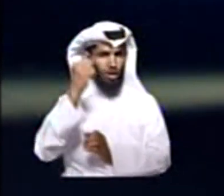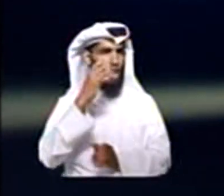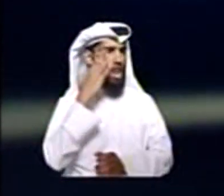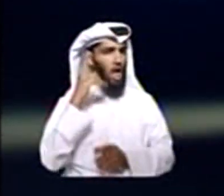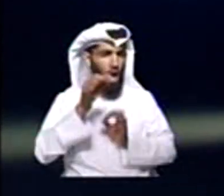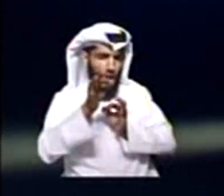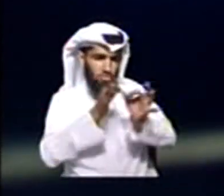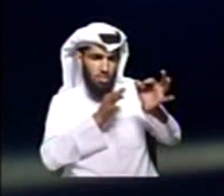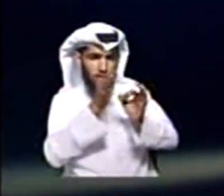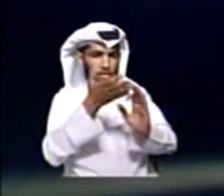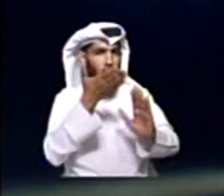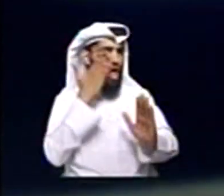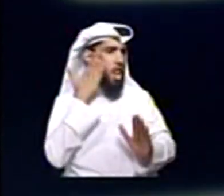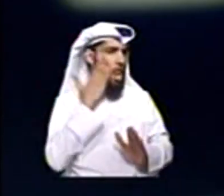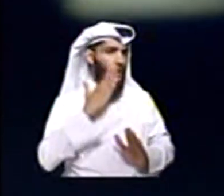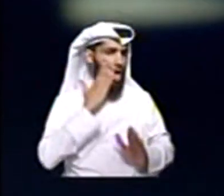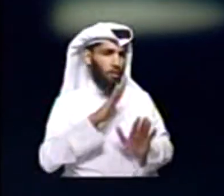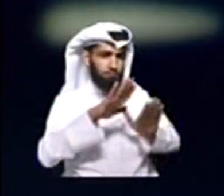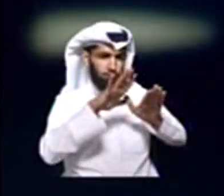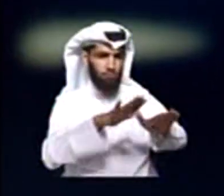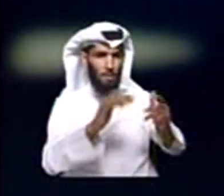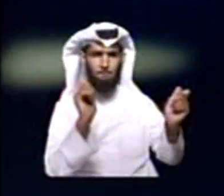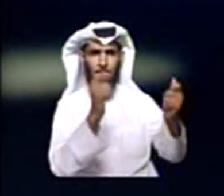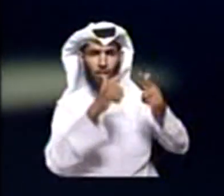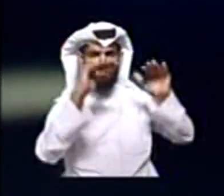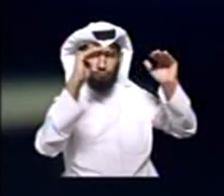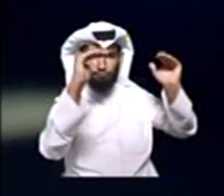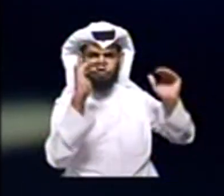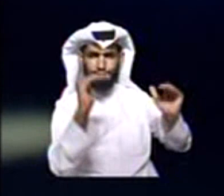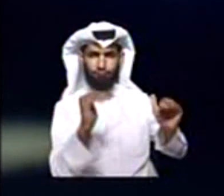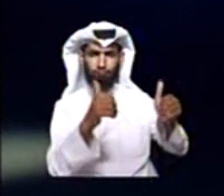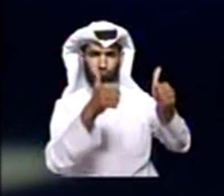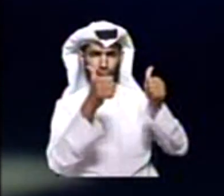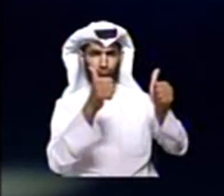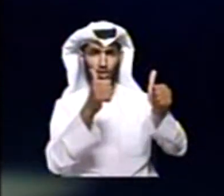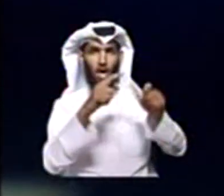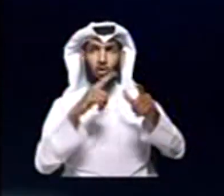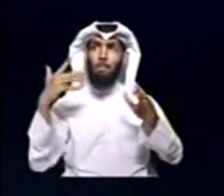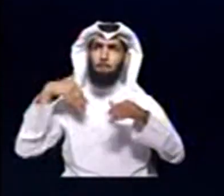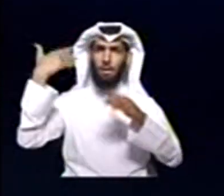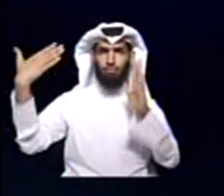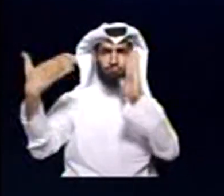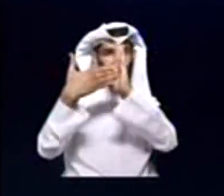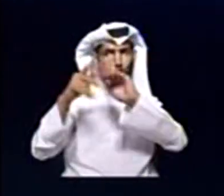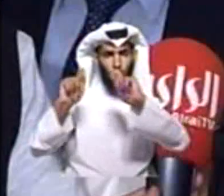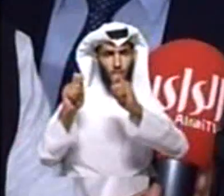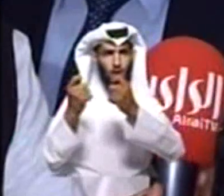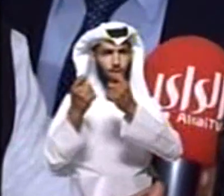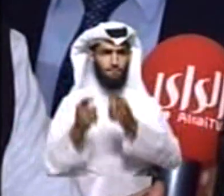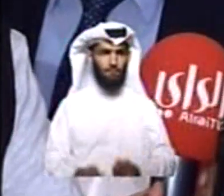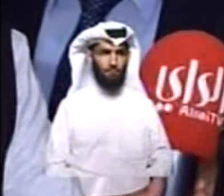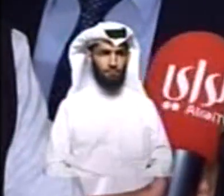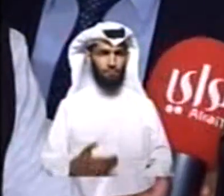ليبيا والحرص على إنهاء المعارك فيها ومنع التشتت وكل التدخلات الأجنبية.